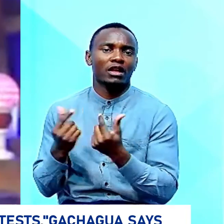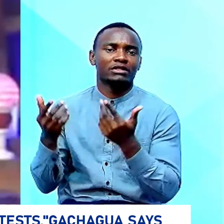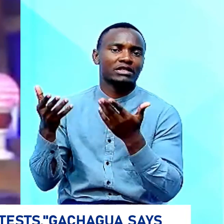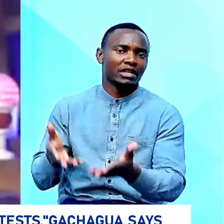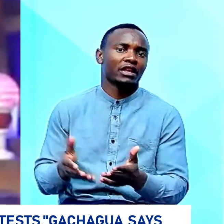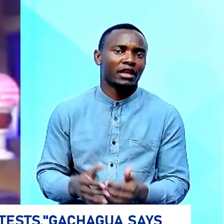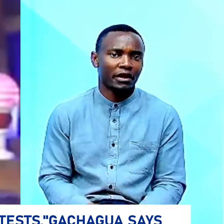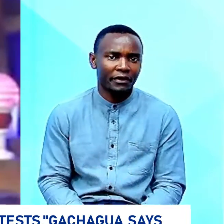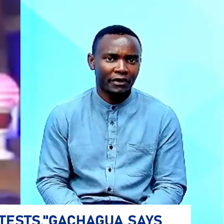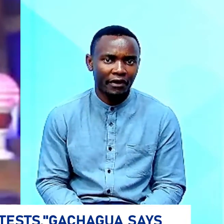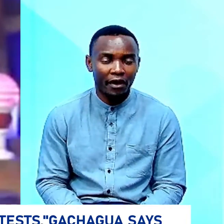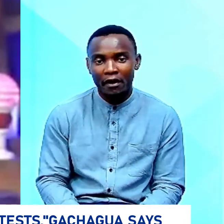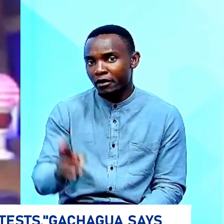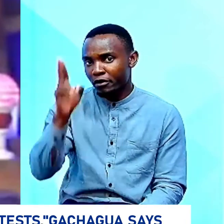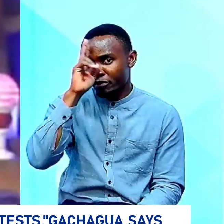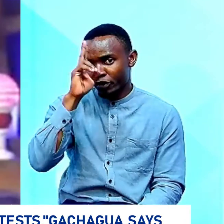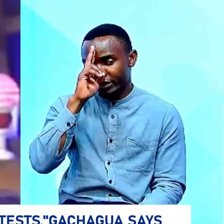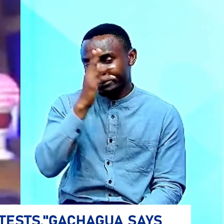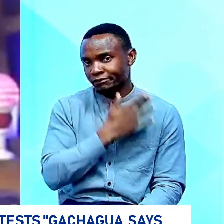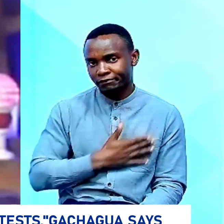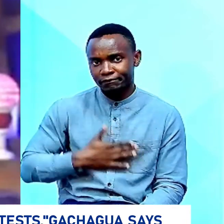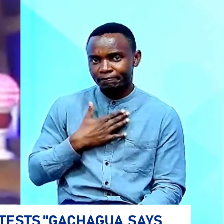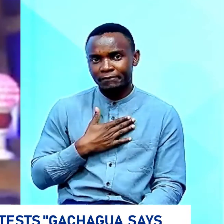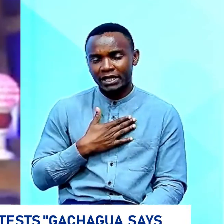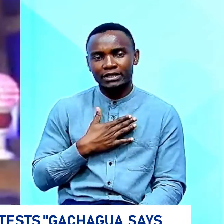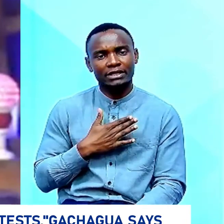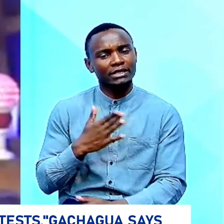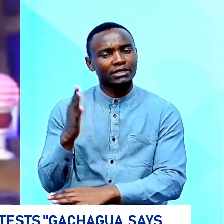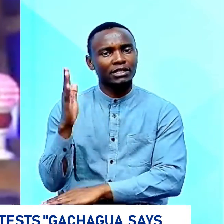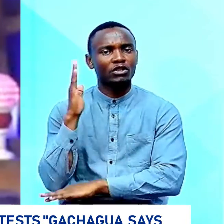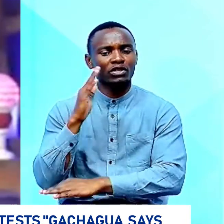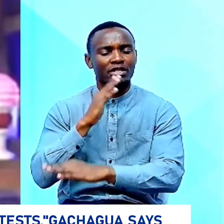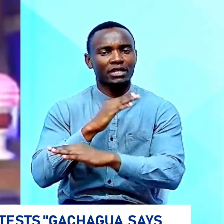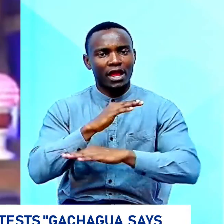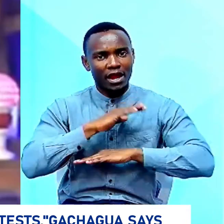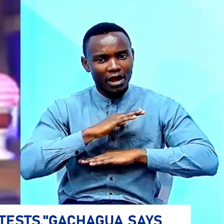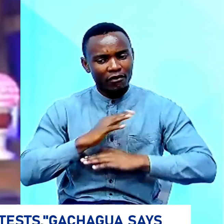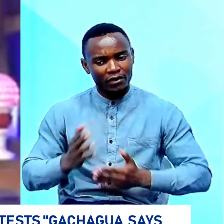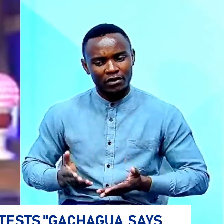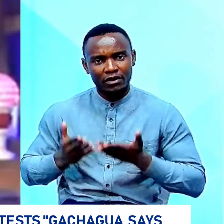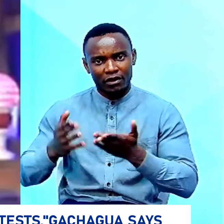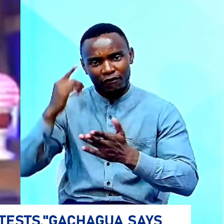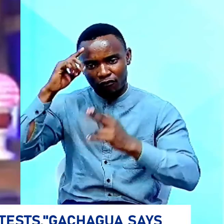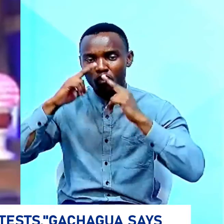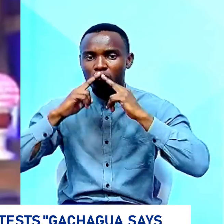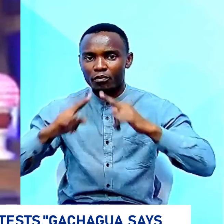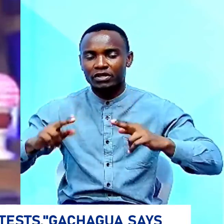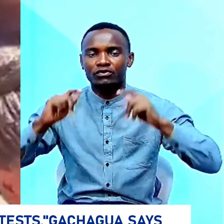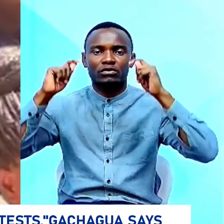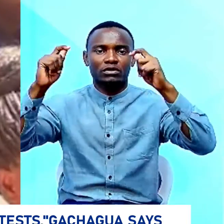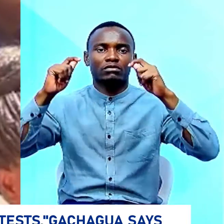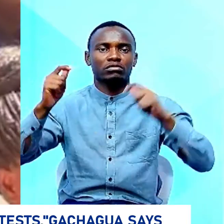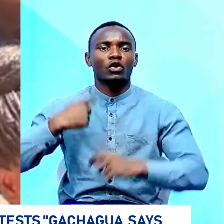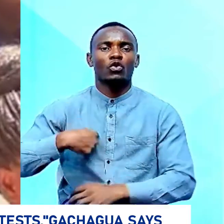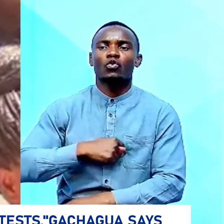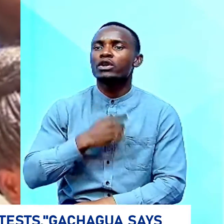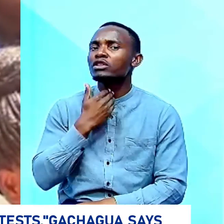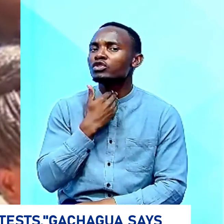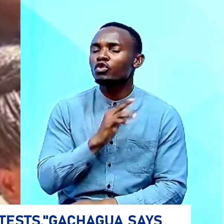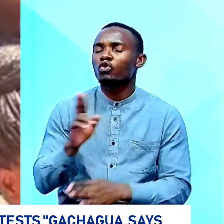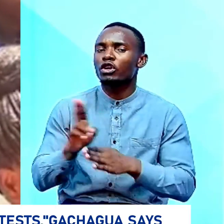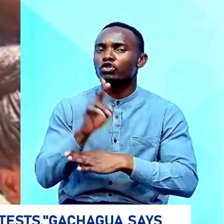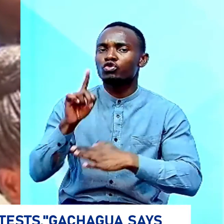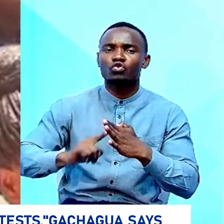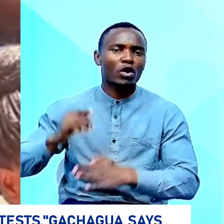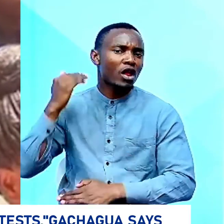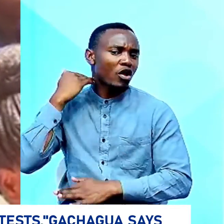hakikisheni kwamba mumepeana security ya kutosha, watu wafanye peaceful demonstration. Hatutaki mtumie goons, because